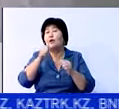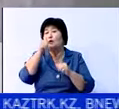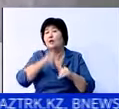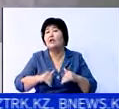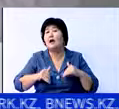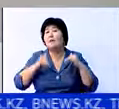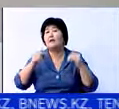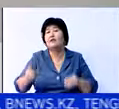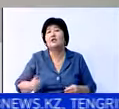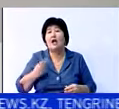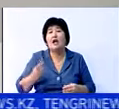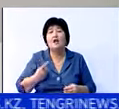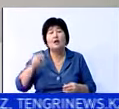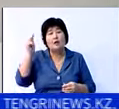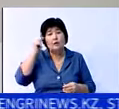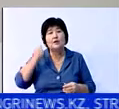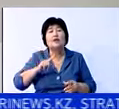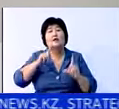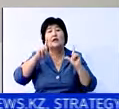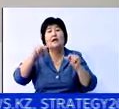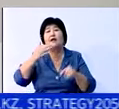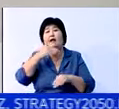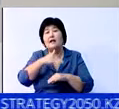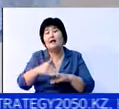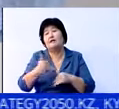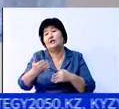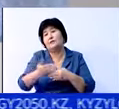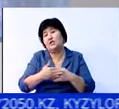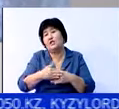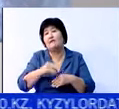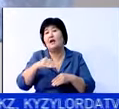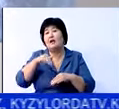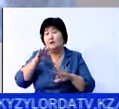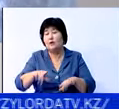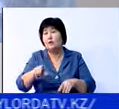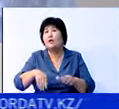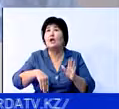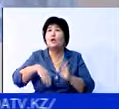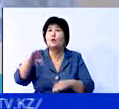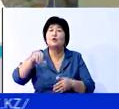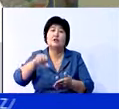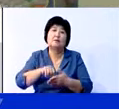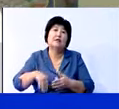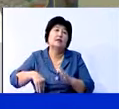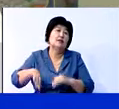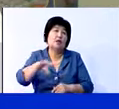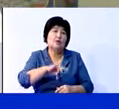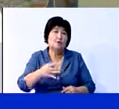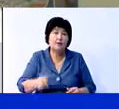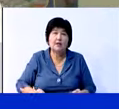повышают квалификацию и проходят стажировку в странах дальнего и ближнего зарубежья. Поэтому они среди лучших по республике.